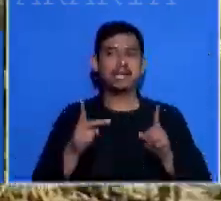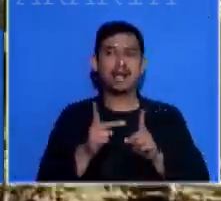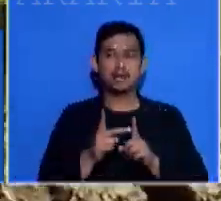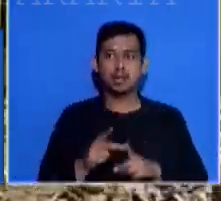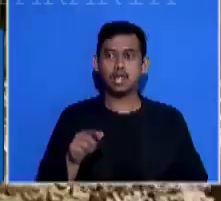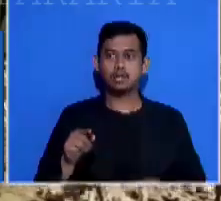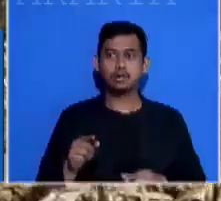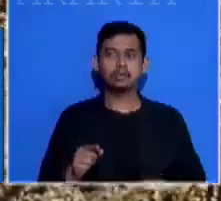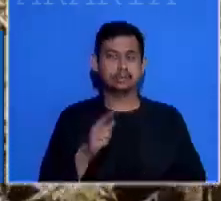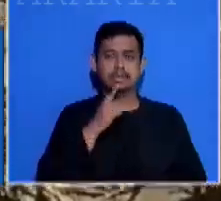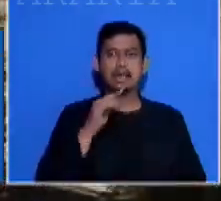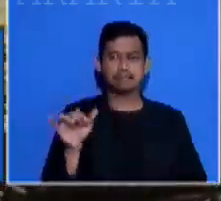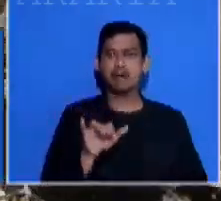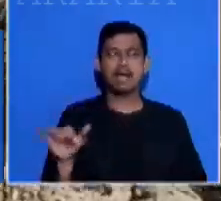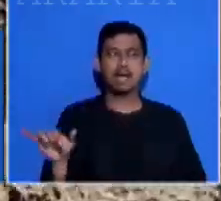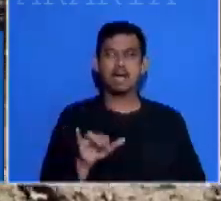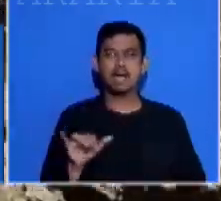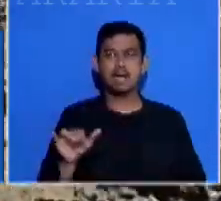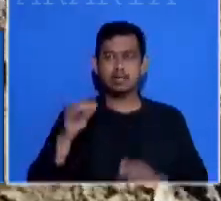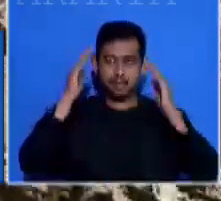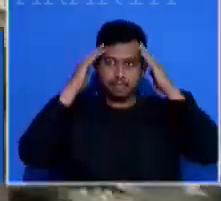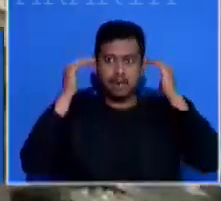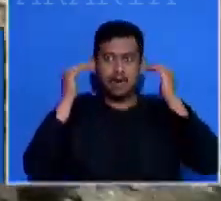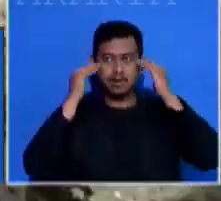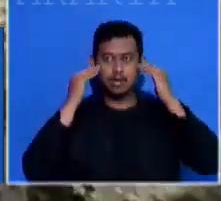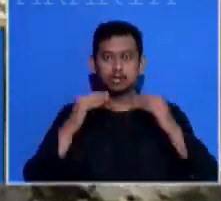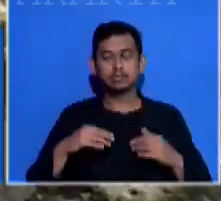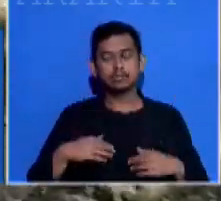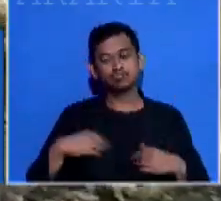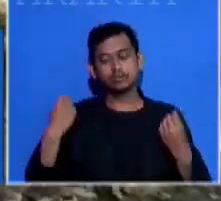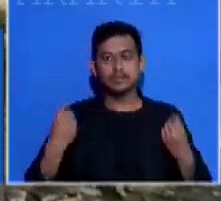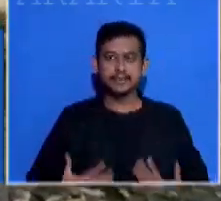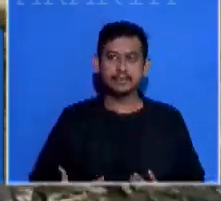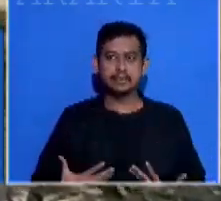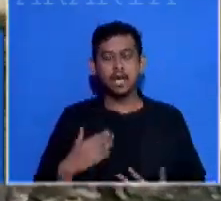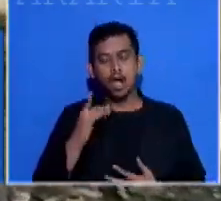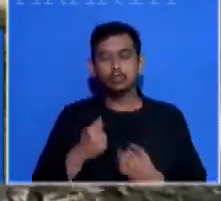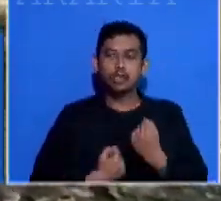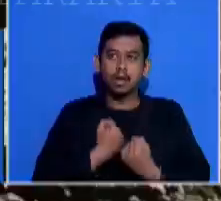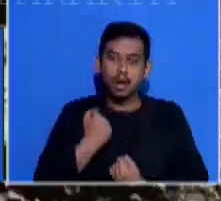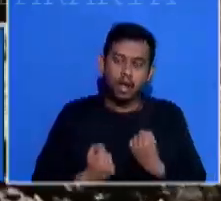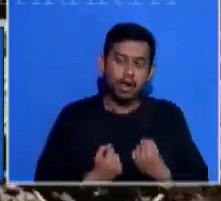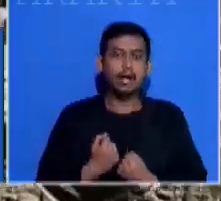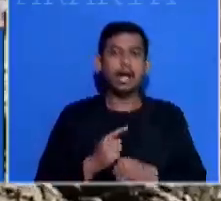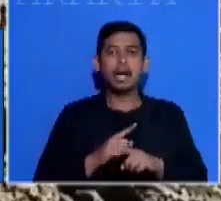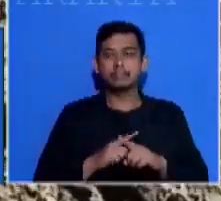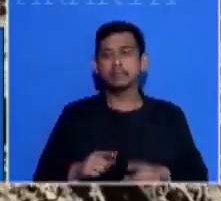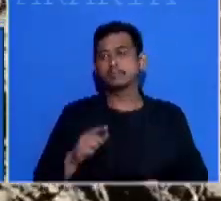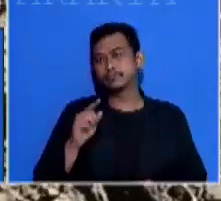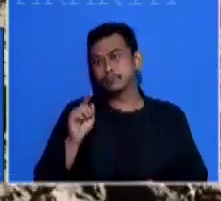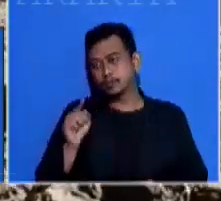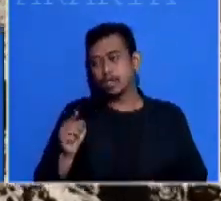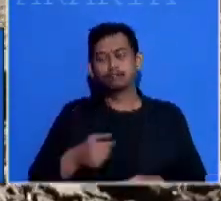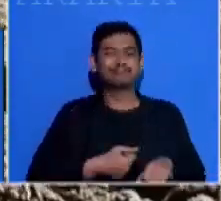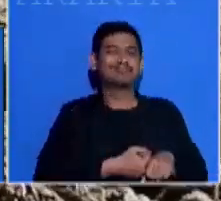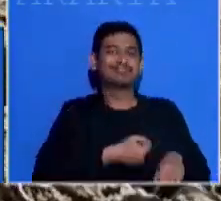serupa. Para petani buruh seperti Supartono hanya bisa pasrah dan tak bisa berbuat banyak selain harus rela merugi demi menyelamatkan